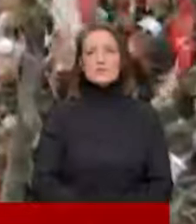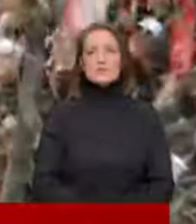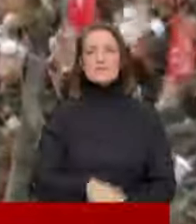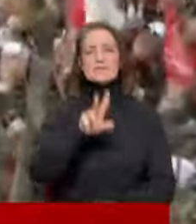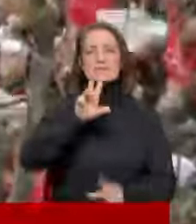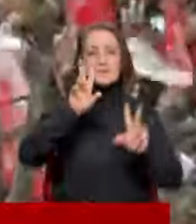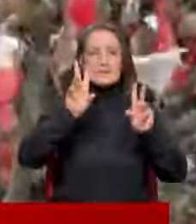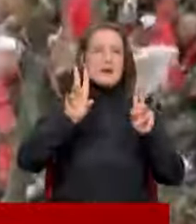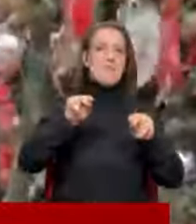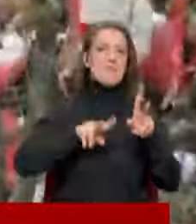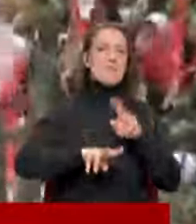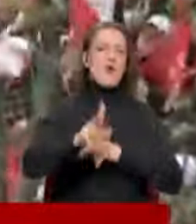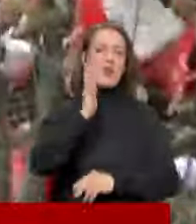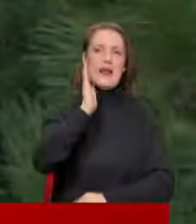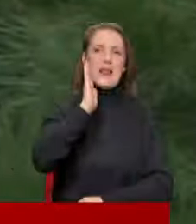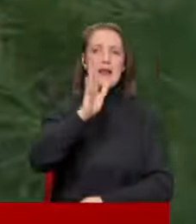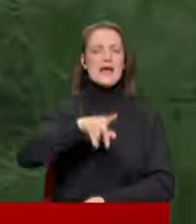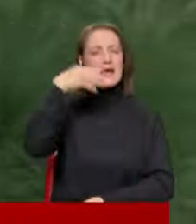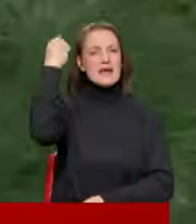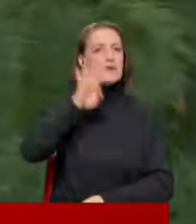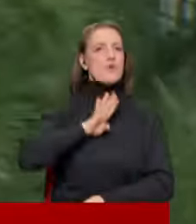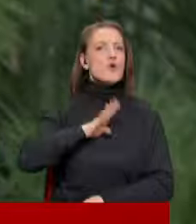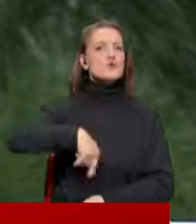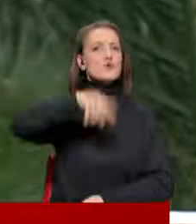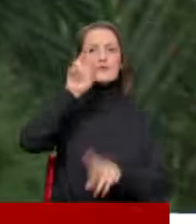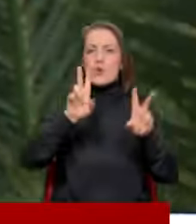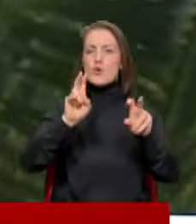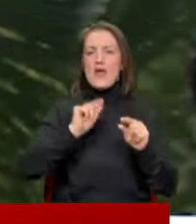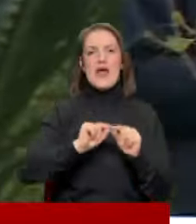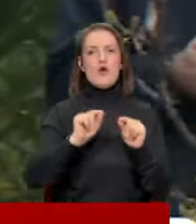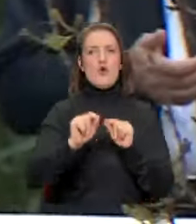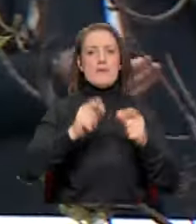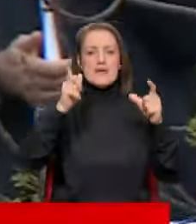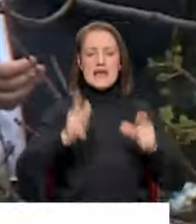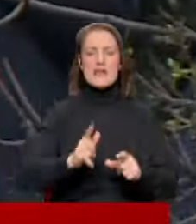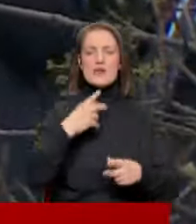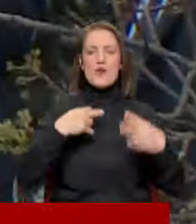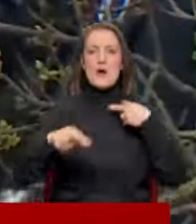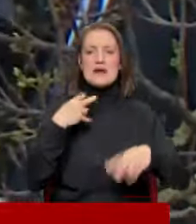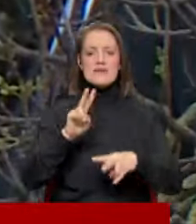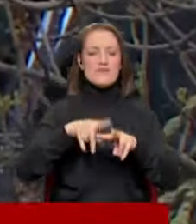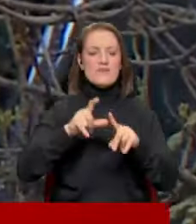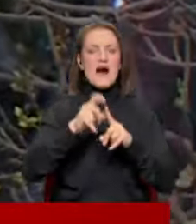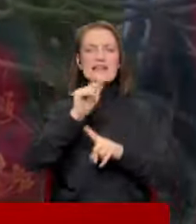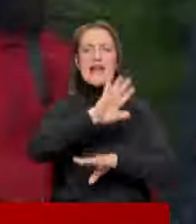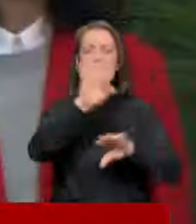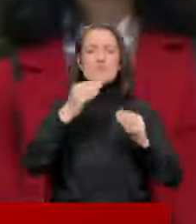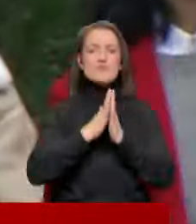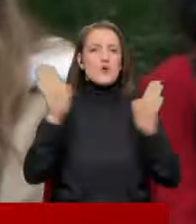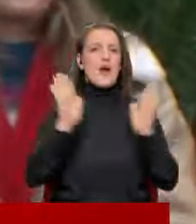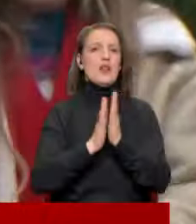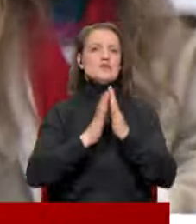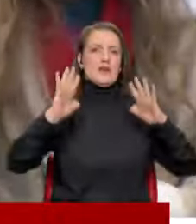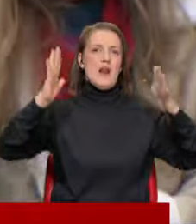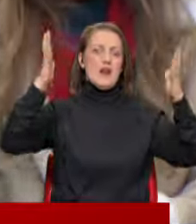Beykoz imamoğlu'nun gündeminde ekonomi vardı Kent Lokantası Vadi en büyük alkış aldı meydandan